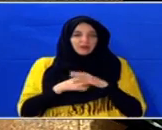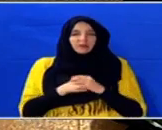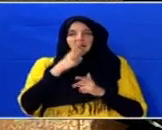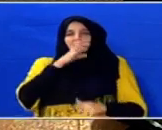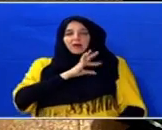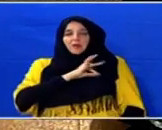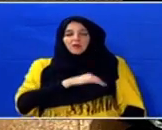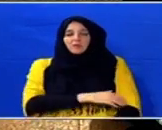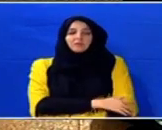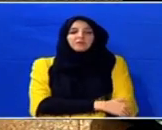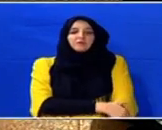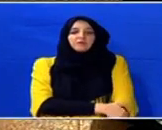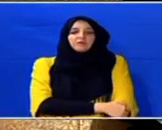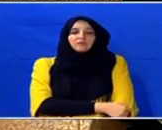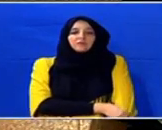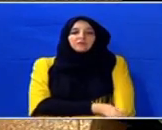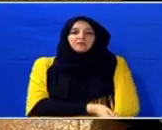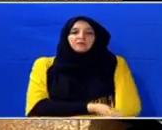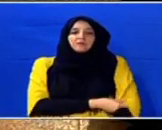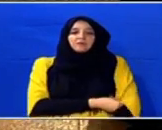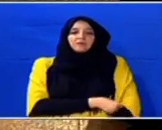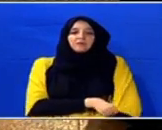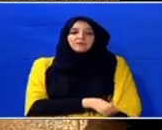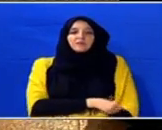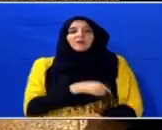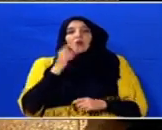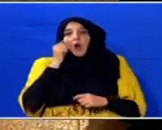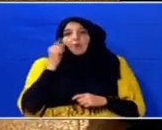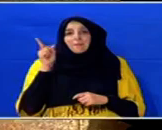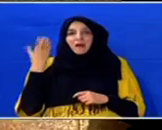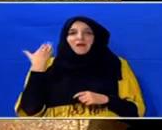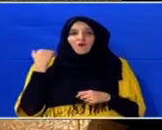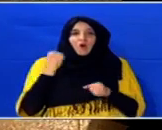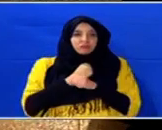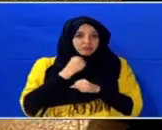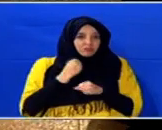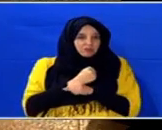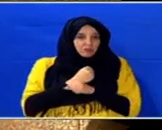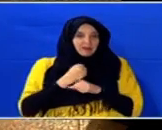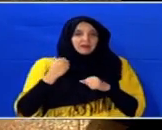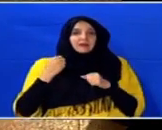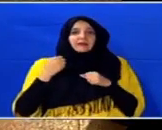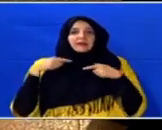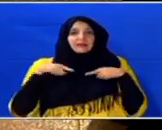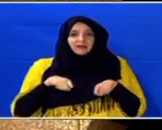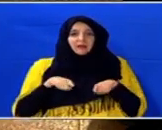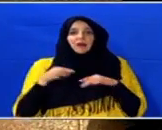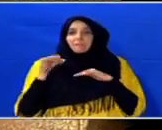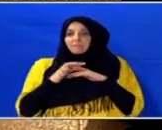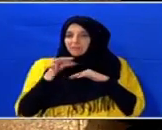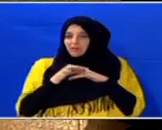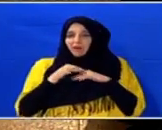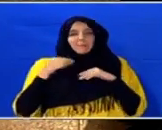هيه. دروك هو خدام وموظف عند الدولة وزوجته موظفة عند الدولة.